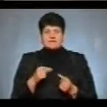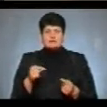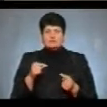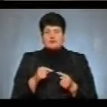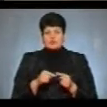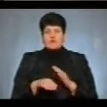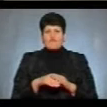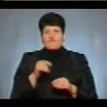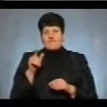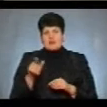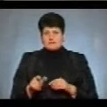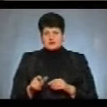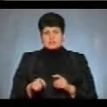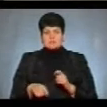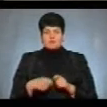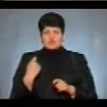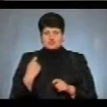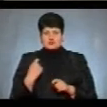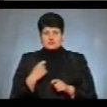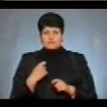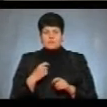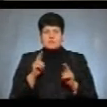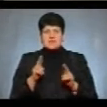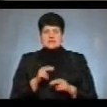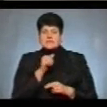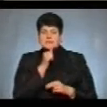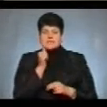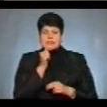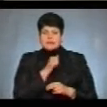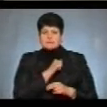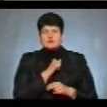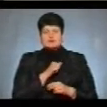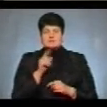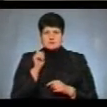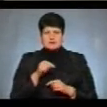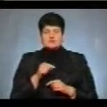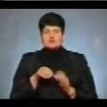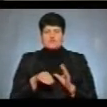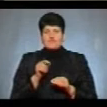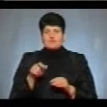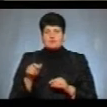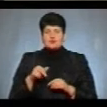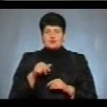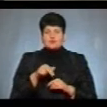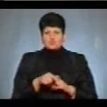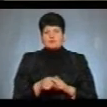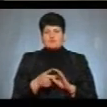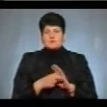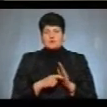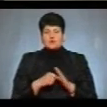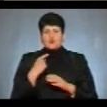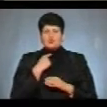сам виборець, він порушив принцип таємності голосування, так? От коли ми знаємо, виборці йдуть в кабіну для голосування, і там,